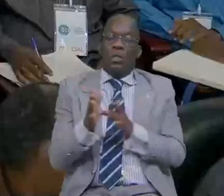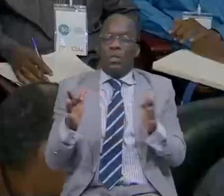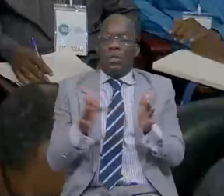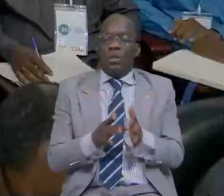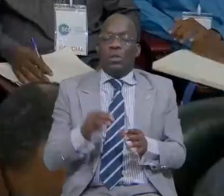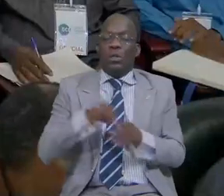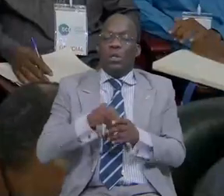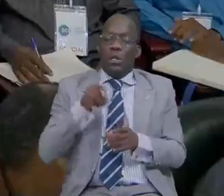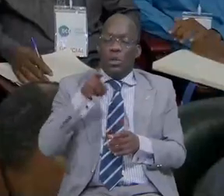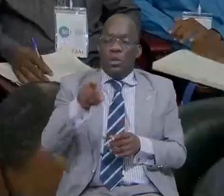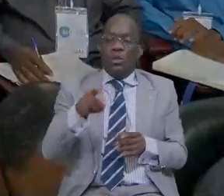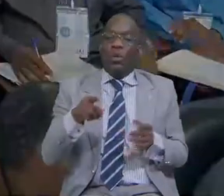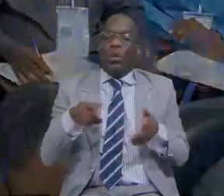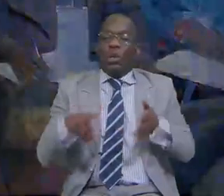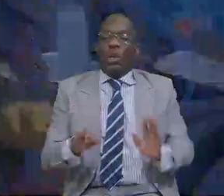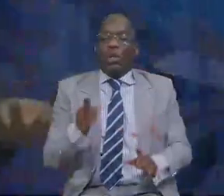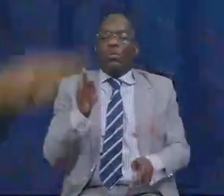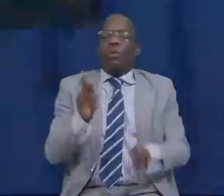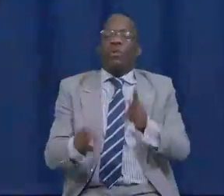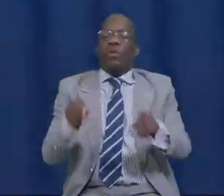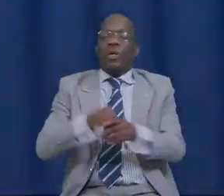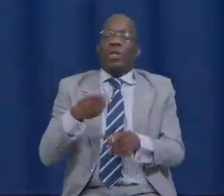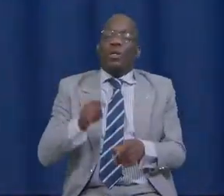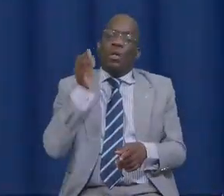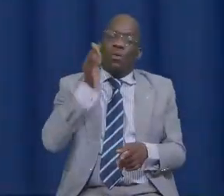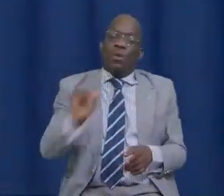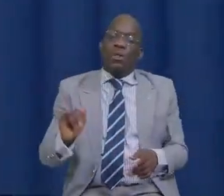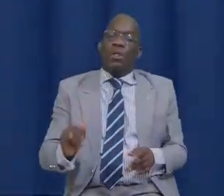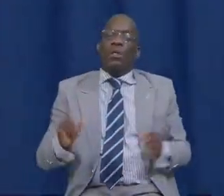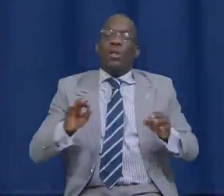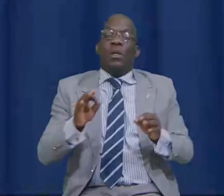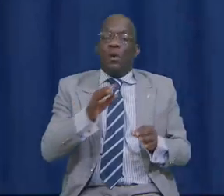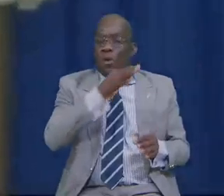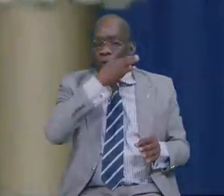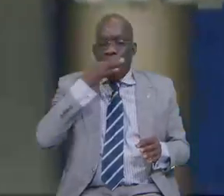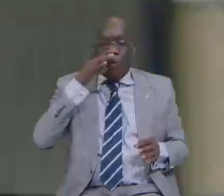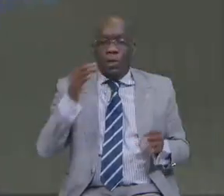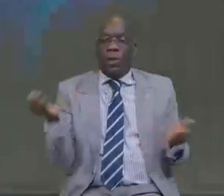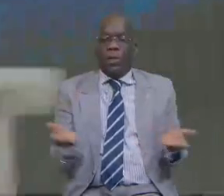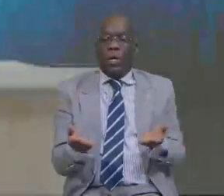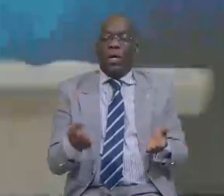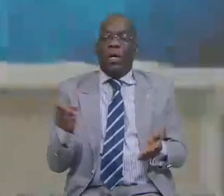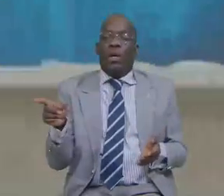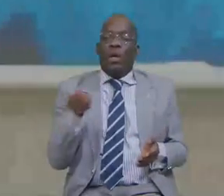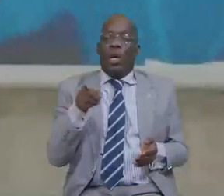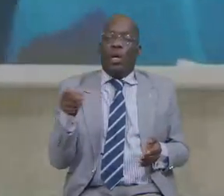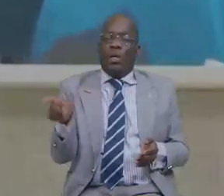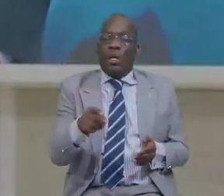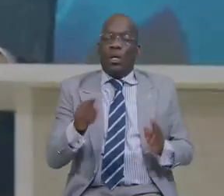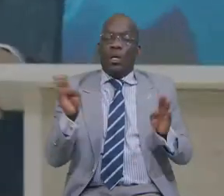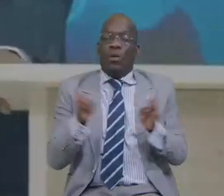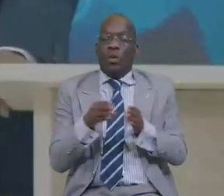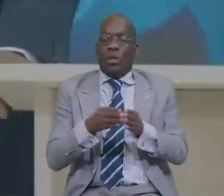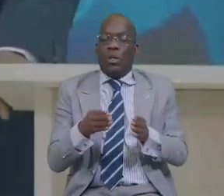Que ceux qui sont sur le champ d'évangélisation où ils sont rassemblés, qu'ils ne vous voient